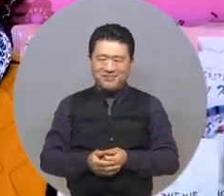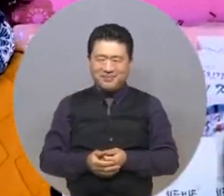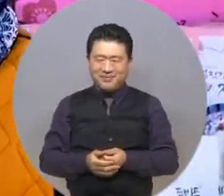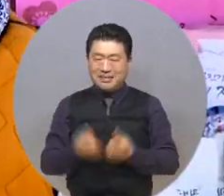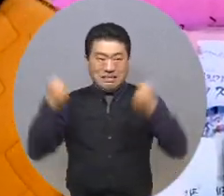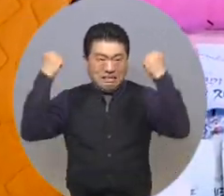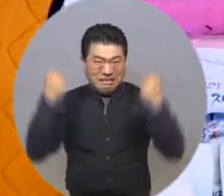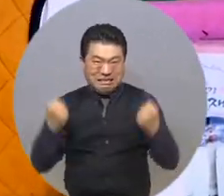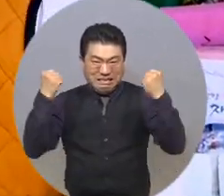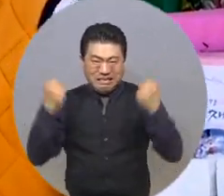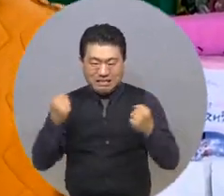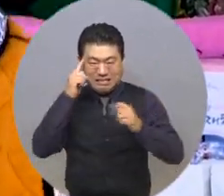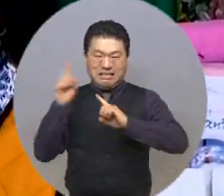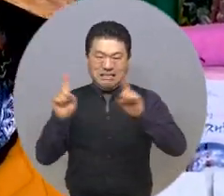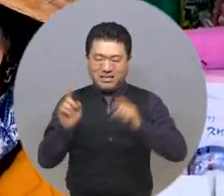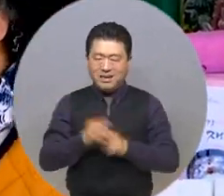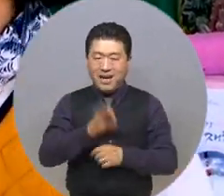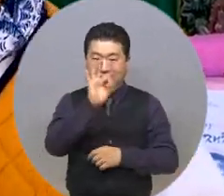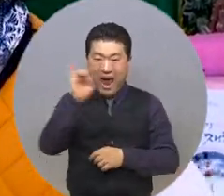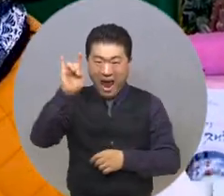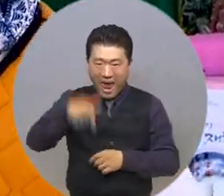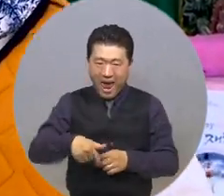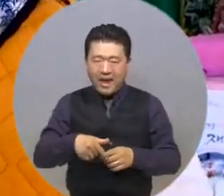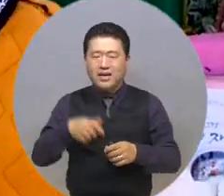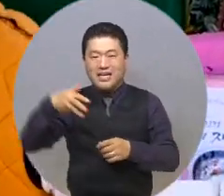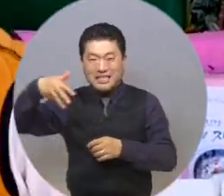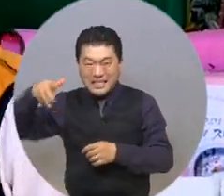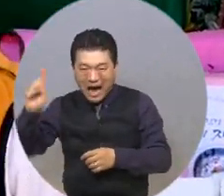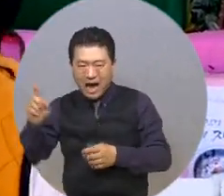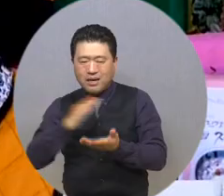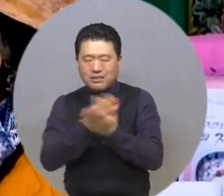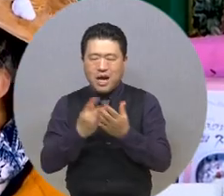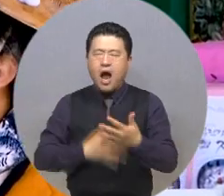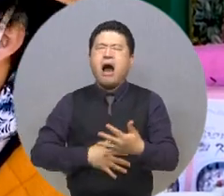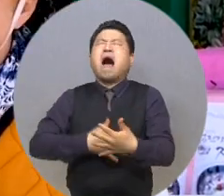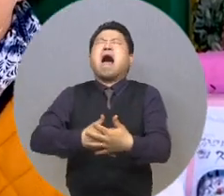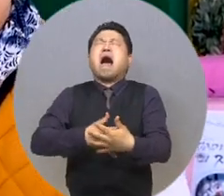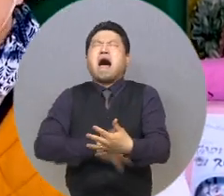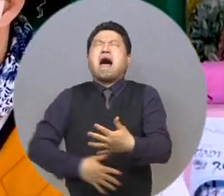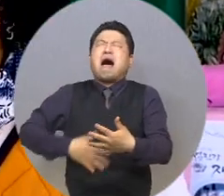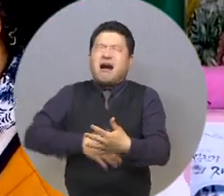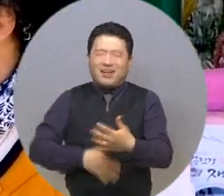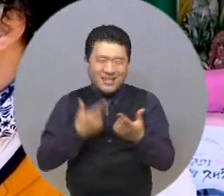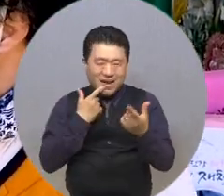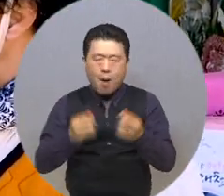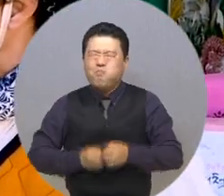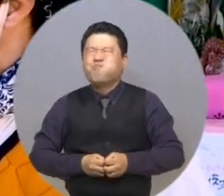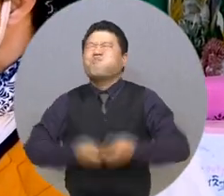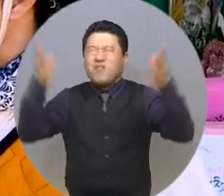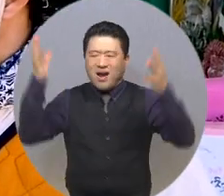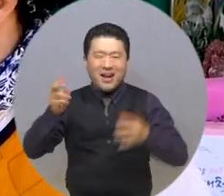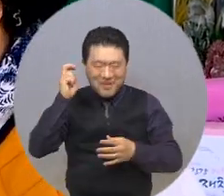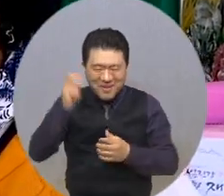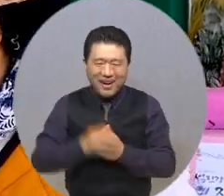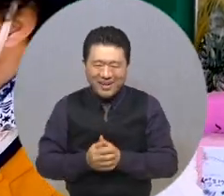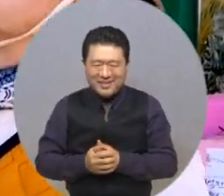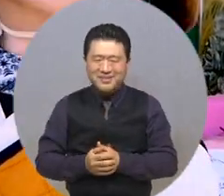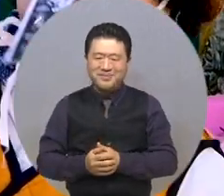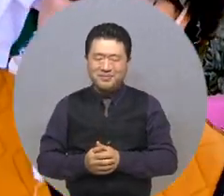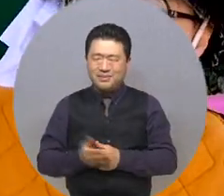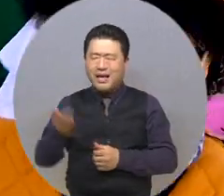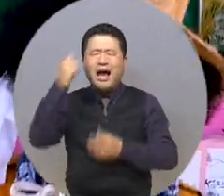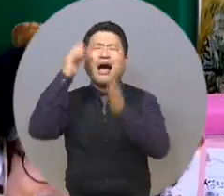이민아. 그리고 이거 매실에 매실차 오늘 뱉어지는 거 아니야? 매실차 뱉어져볼 건데. 뱉어질 건데. 이거 먹을 건데 너가 알아서